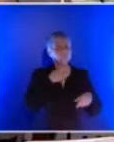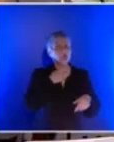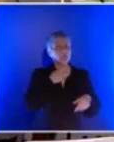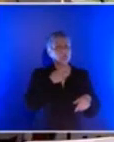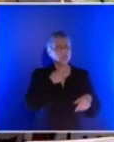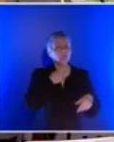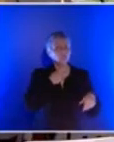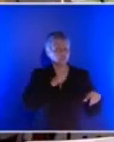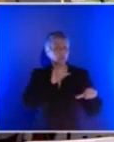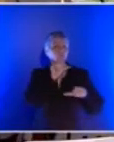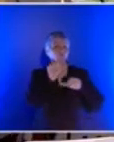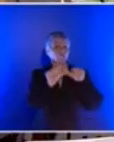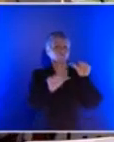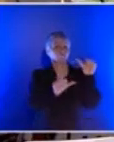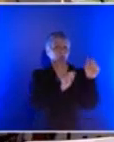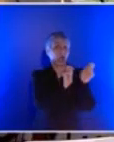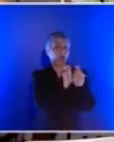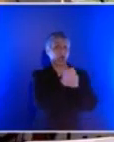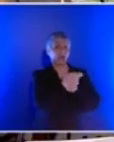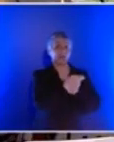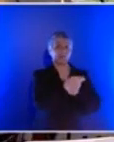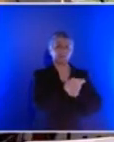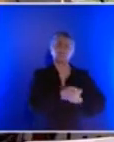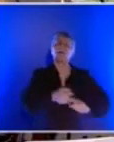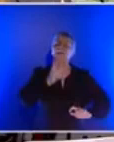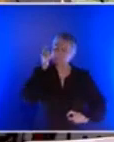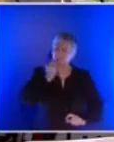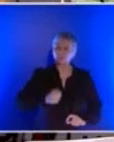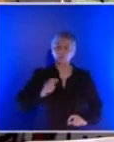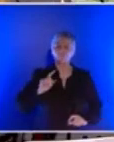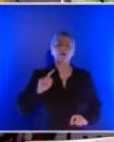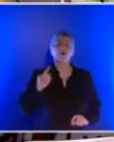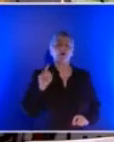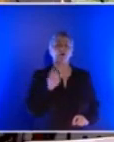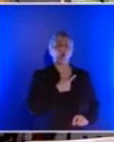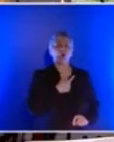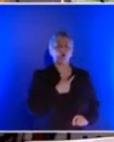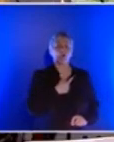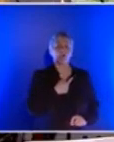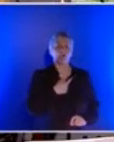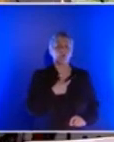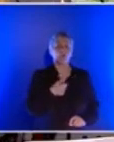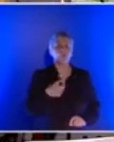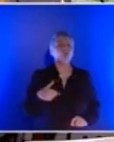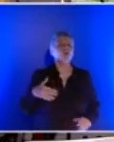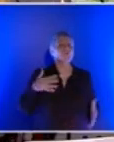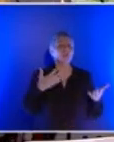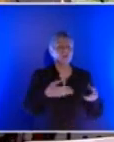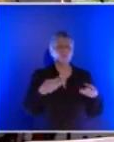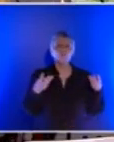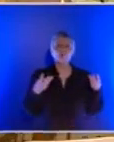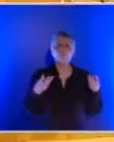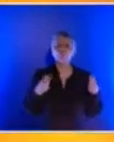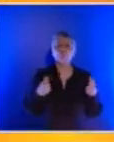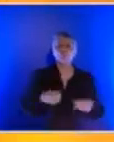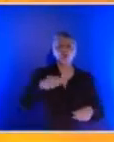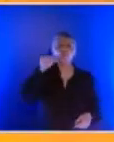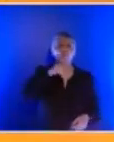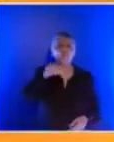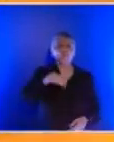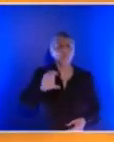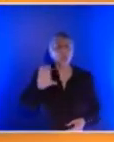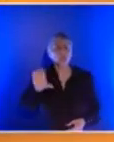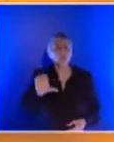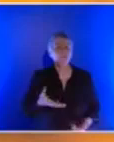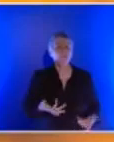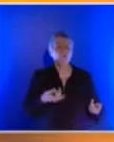επίμαχα θέματα που τα γνωρίζουμε όλοι και είναι κοινός τόπος. Είναι το καθεστώς που λειτουργούν τα μέσα μαζικής ενημέρωσης, είναι